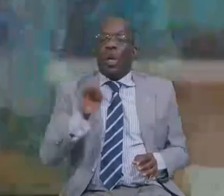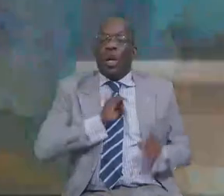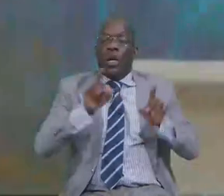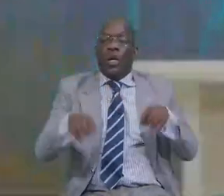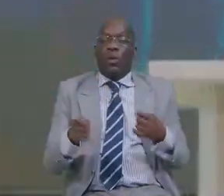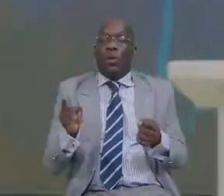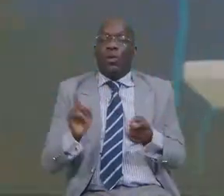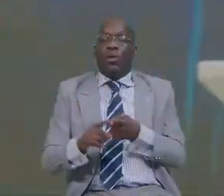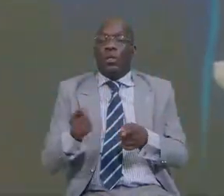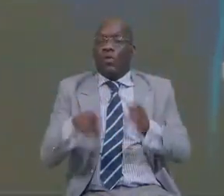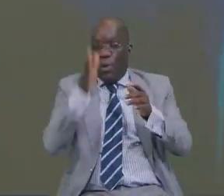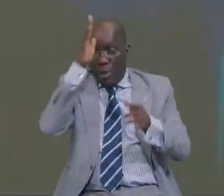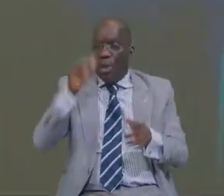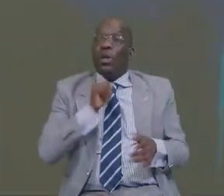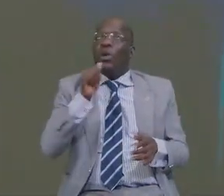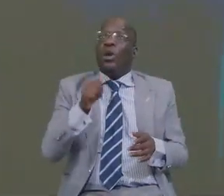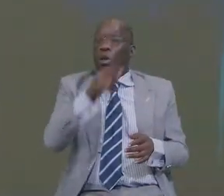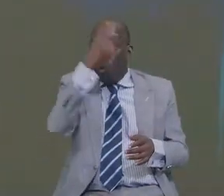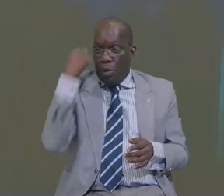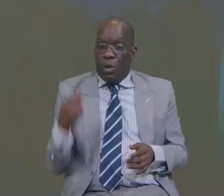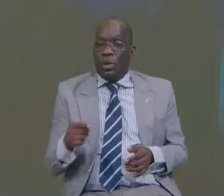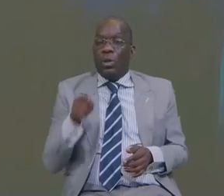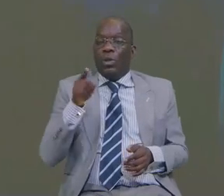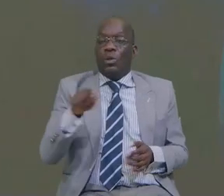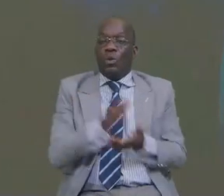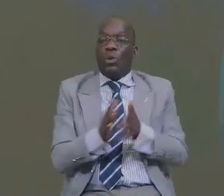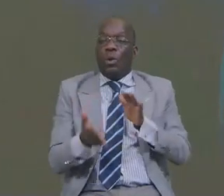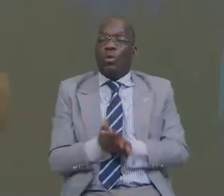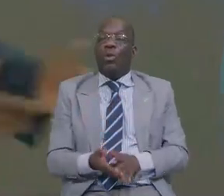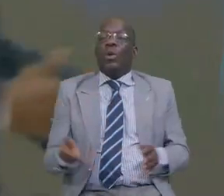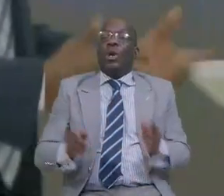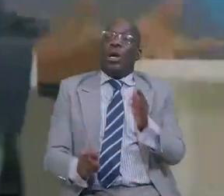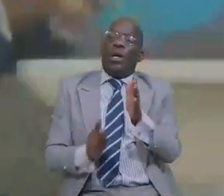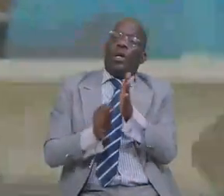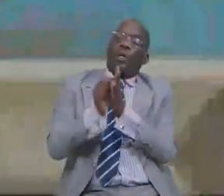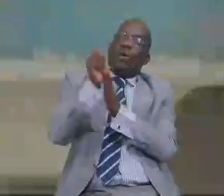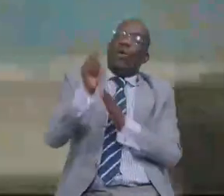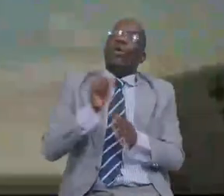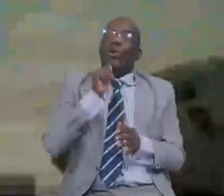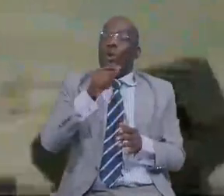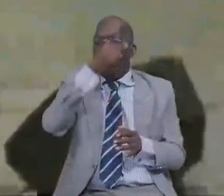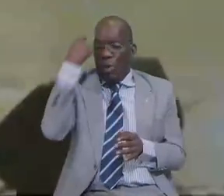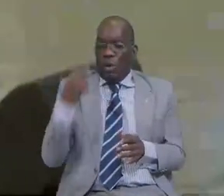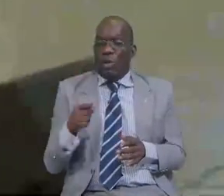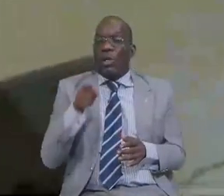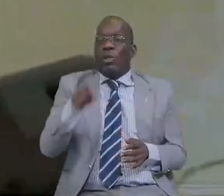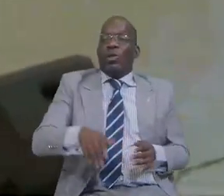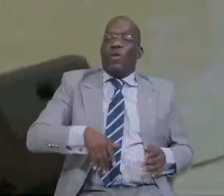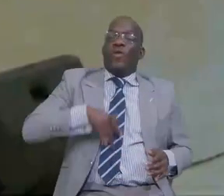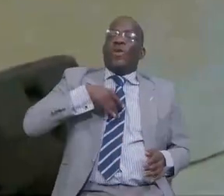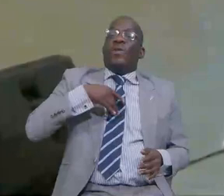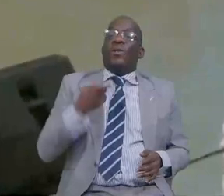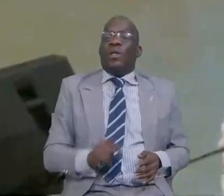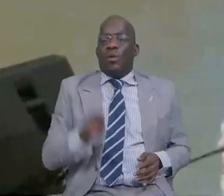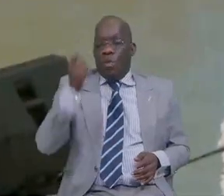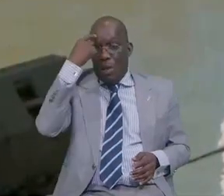pas parce qu'il devient plus élancé, ce n'est pas parce qu'il devient plus éduqué, ce n'est pas parce qu'il